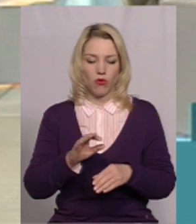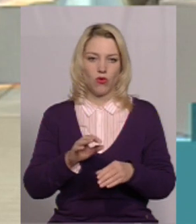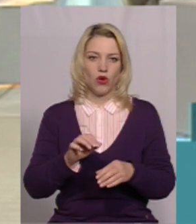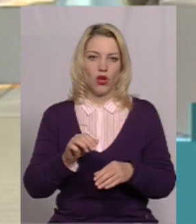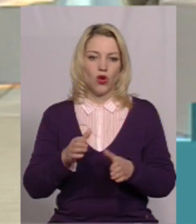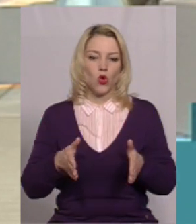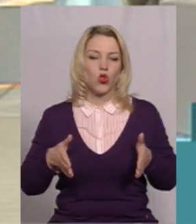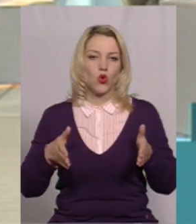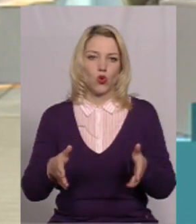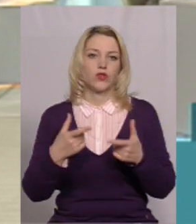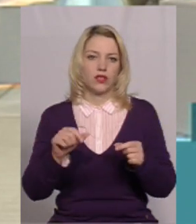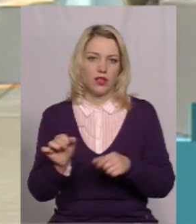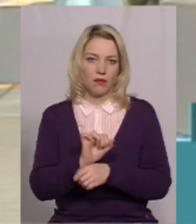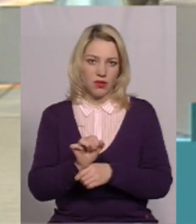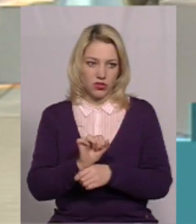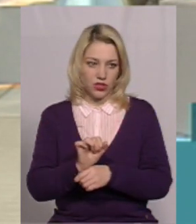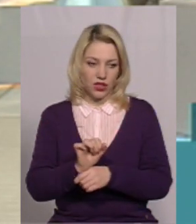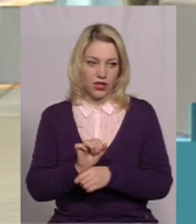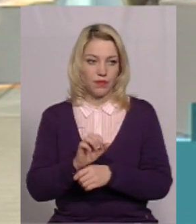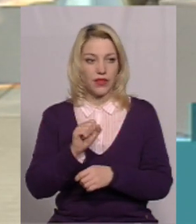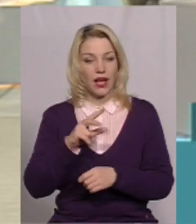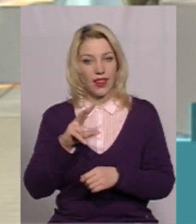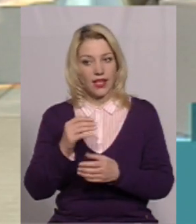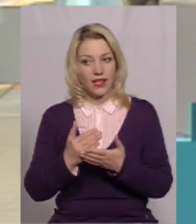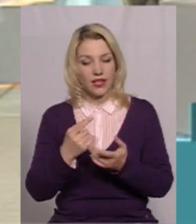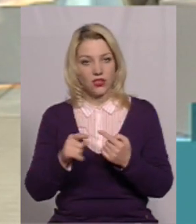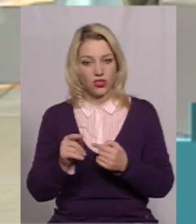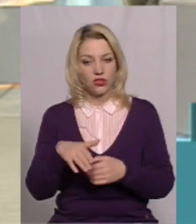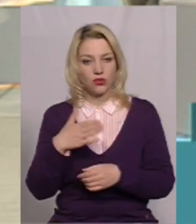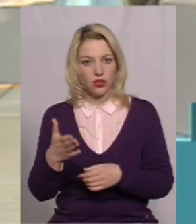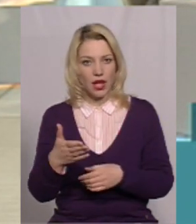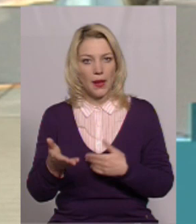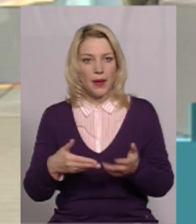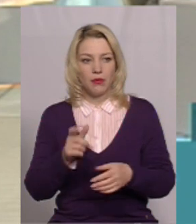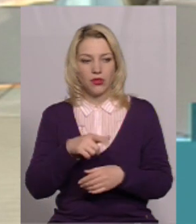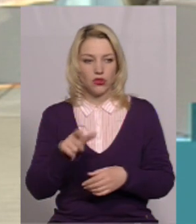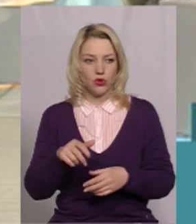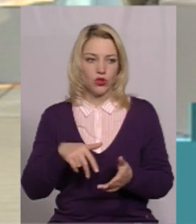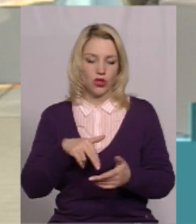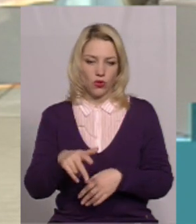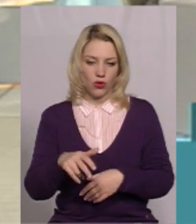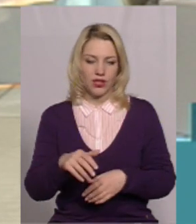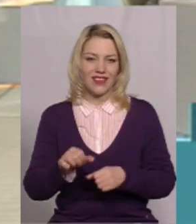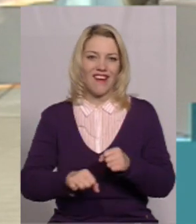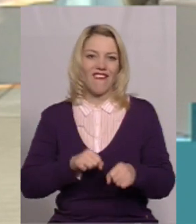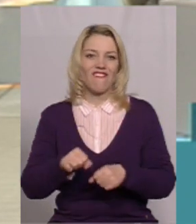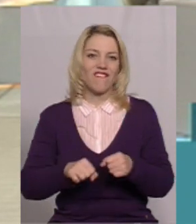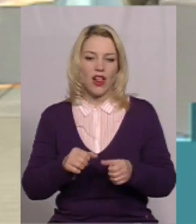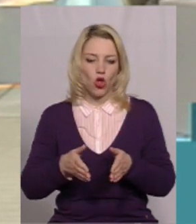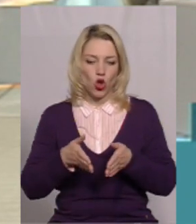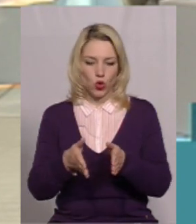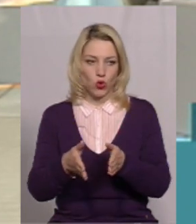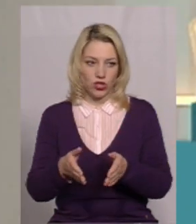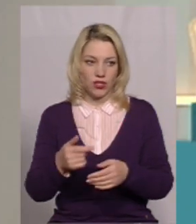проїжджій частині їхати. Але є інша сторона. Пішоходи ходять велодоріжками.